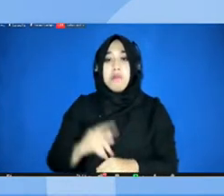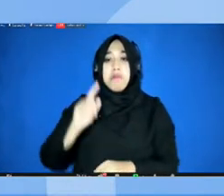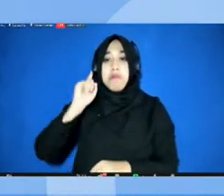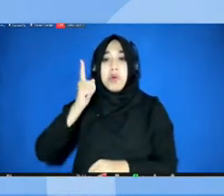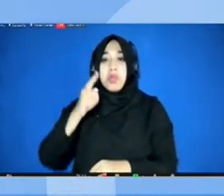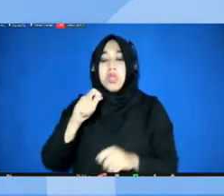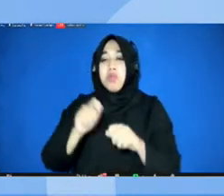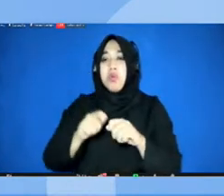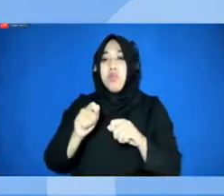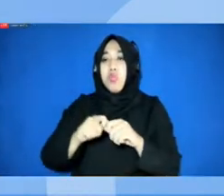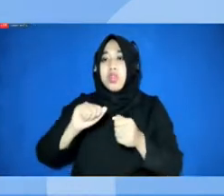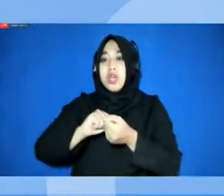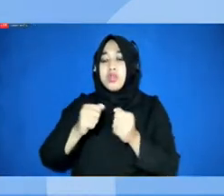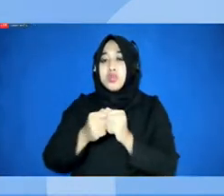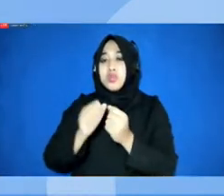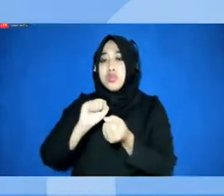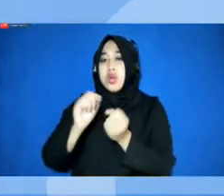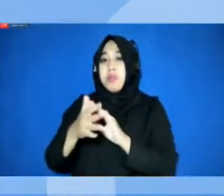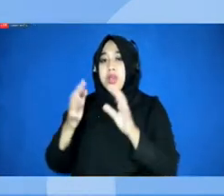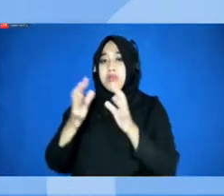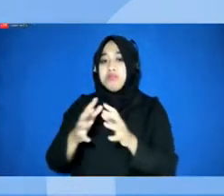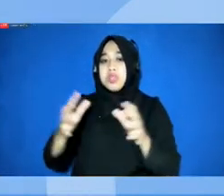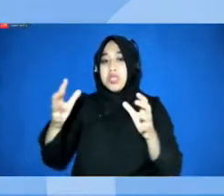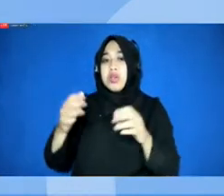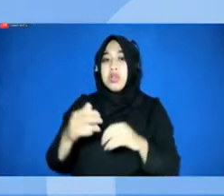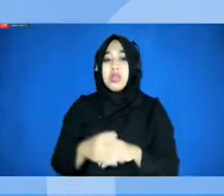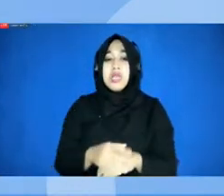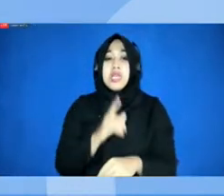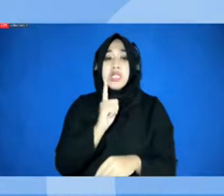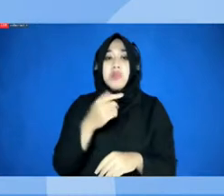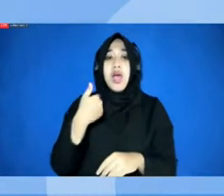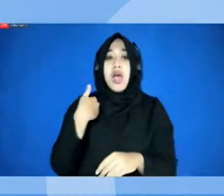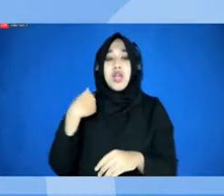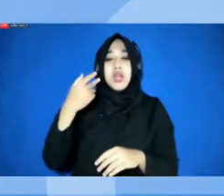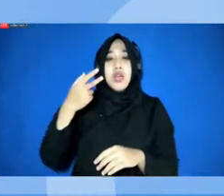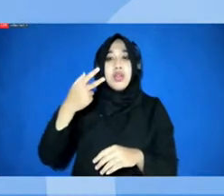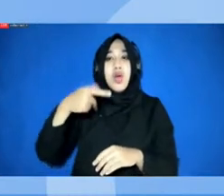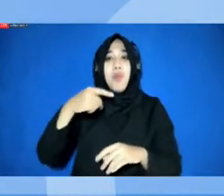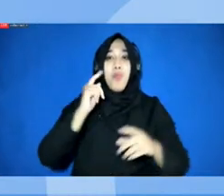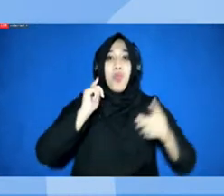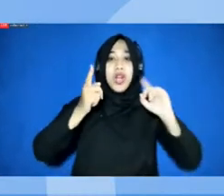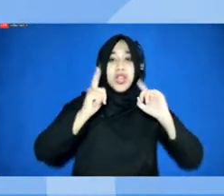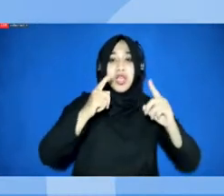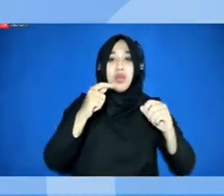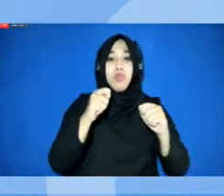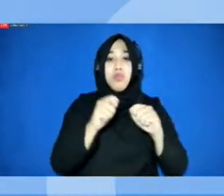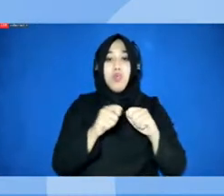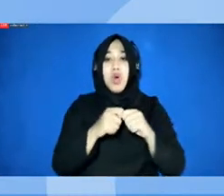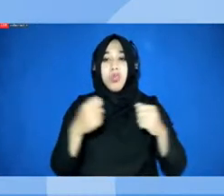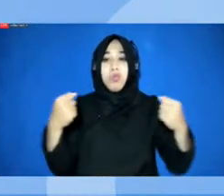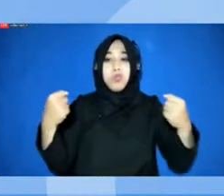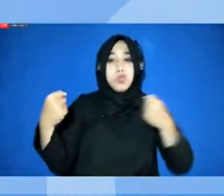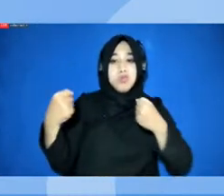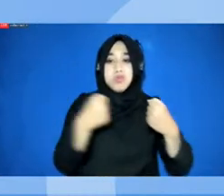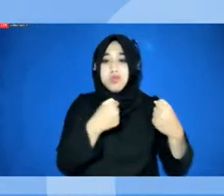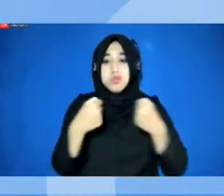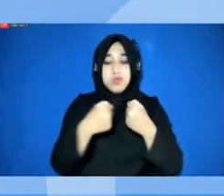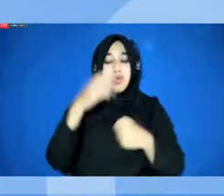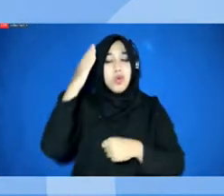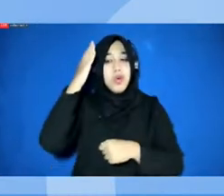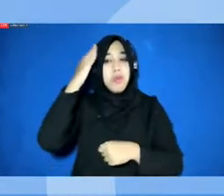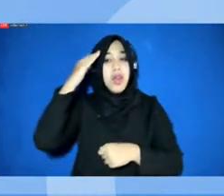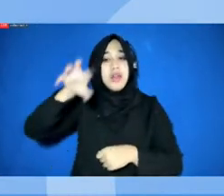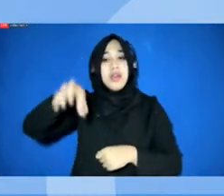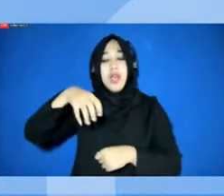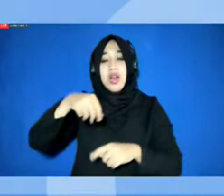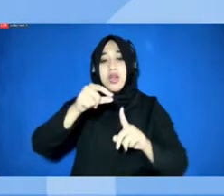Surabaya. Karena di luar ada politik juga yang berusaha membenturkan kepala daerah di tingkat kota dengan provinsi gitu loh. Nah